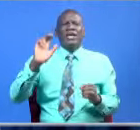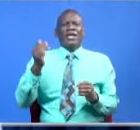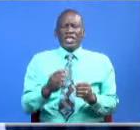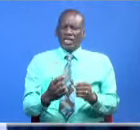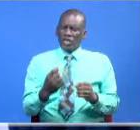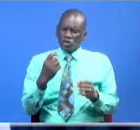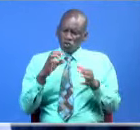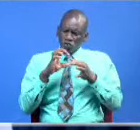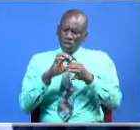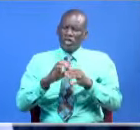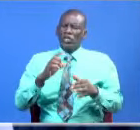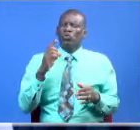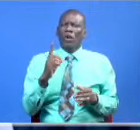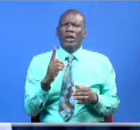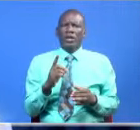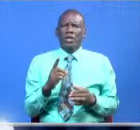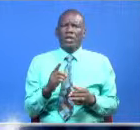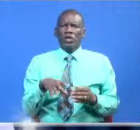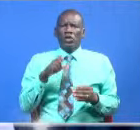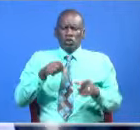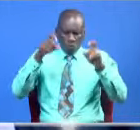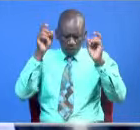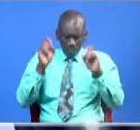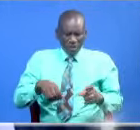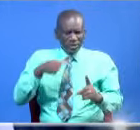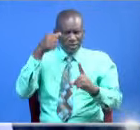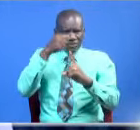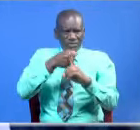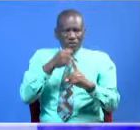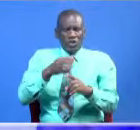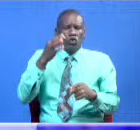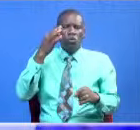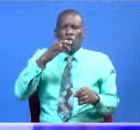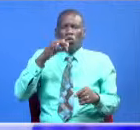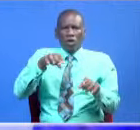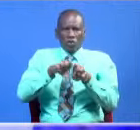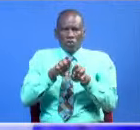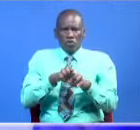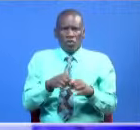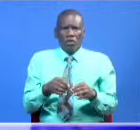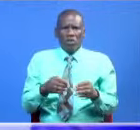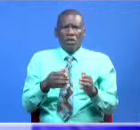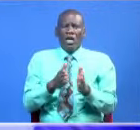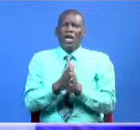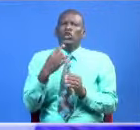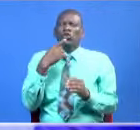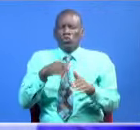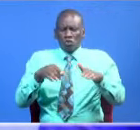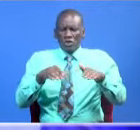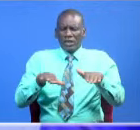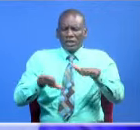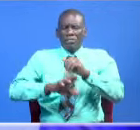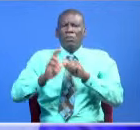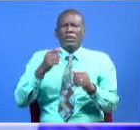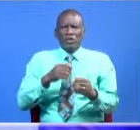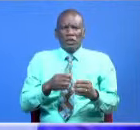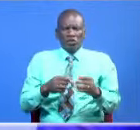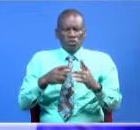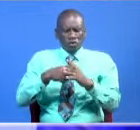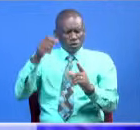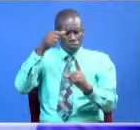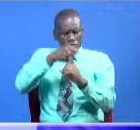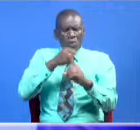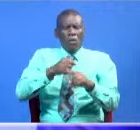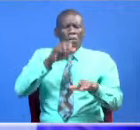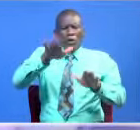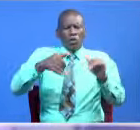one. So we must fight muguka. Alimtaka Gachagua kuingilia kati vita hivi kwa kuita